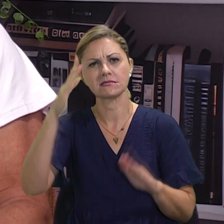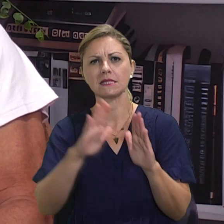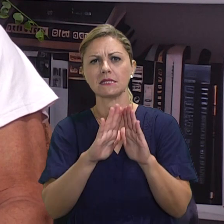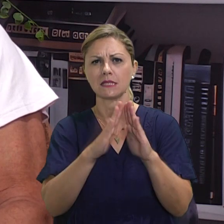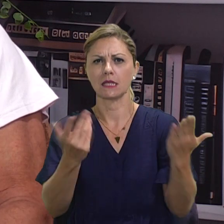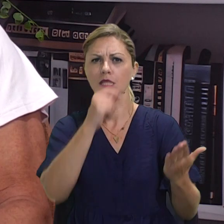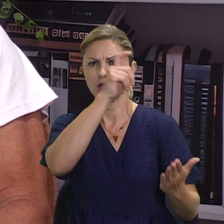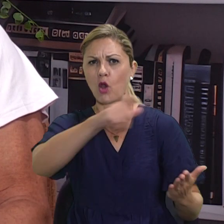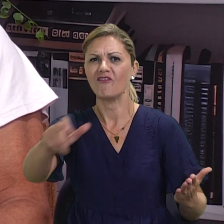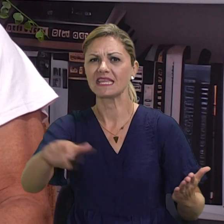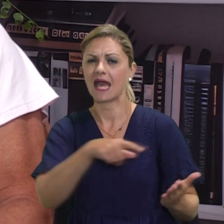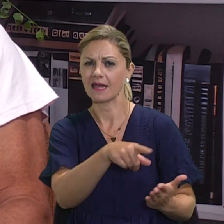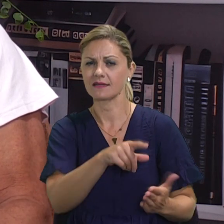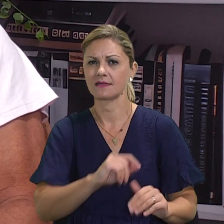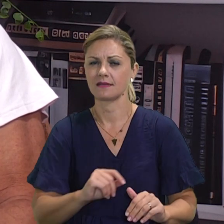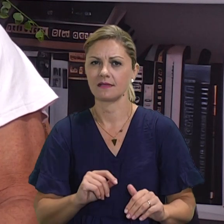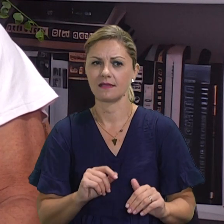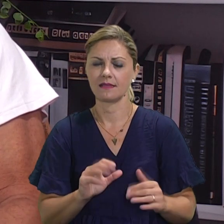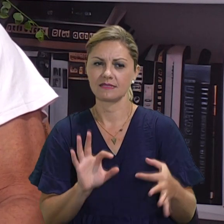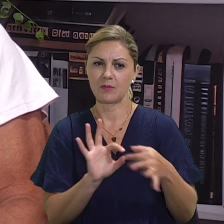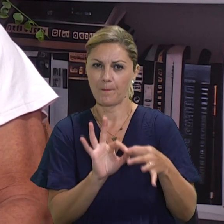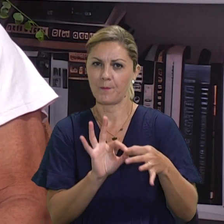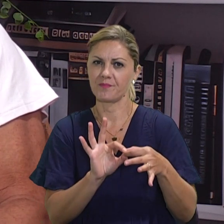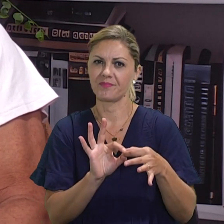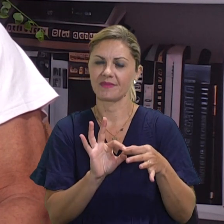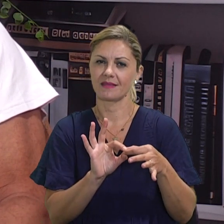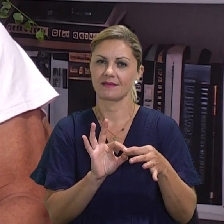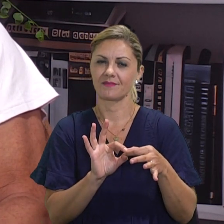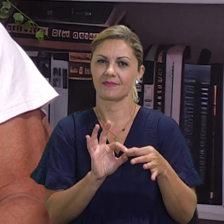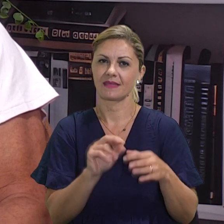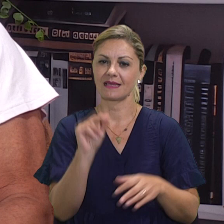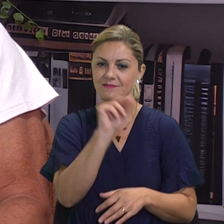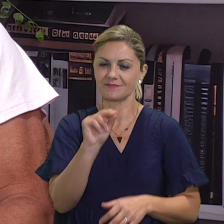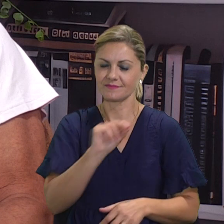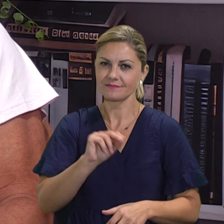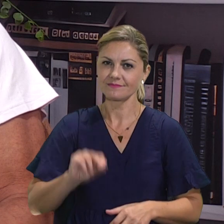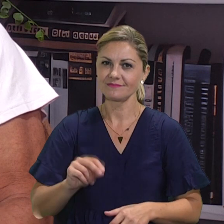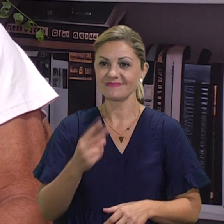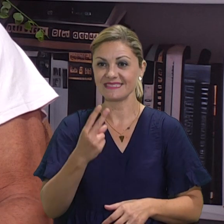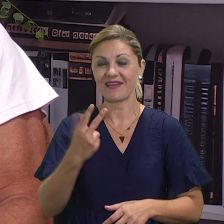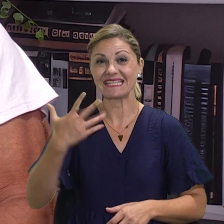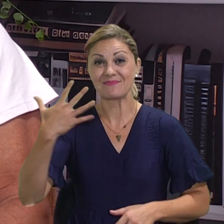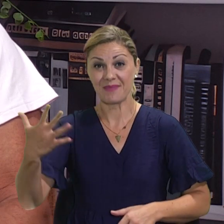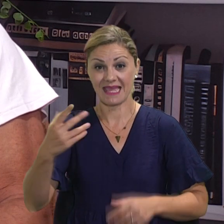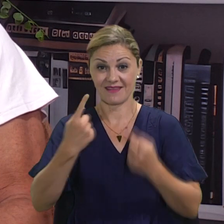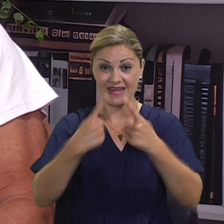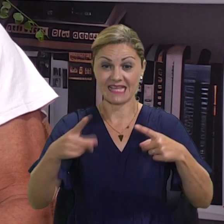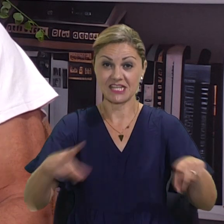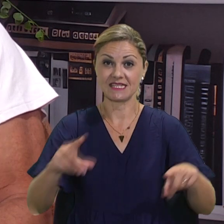poznatim novinarom koji je, se baš bavi tom tematikom Splita. Priredio sam